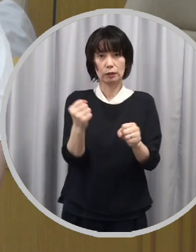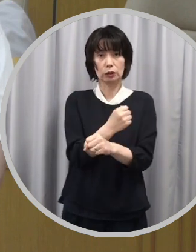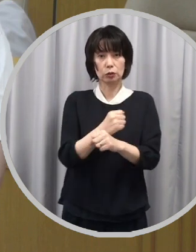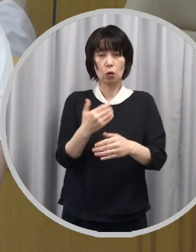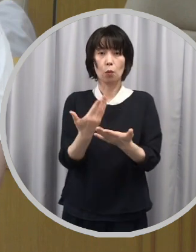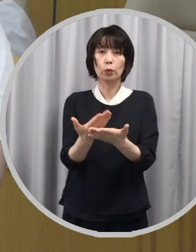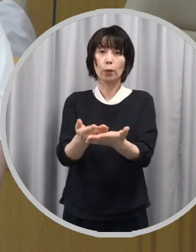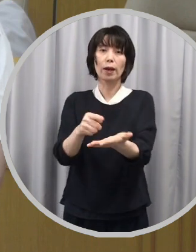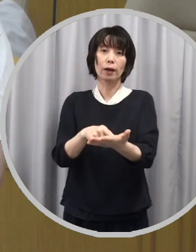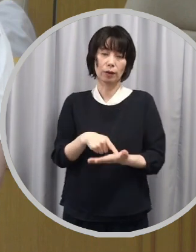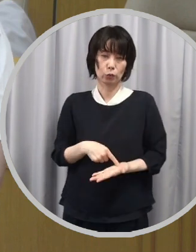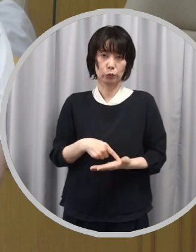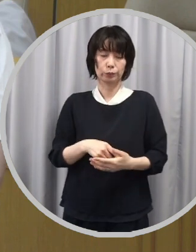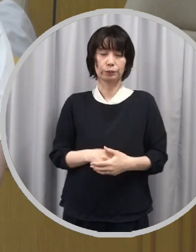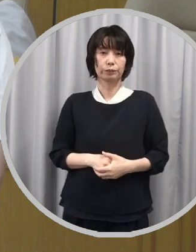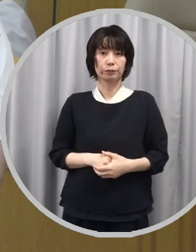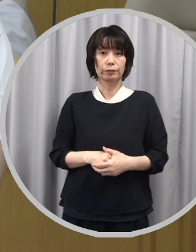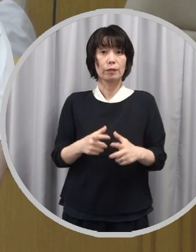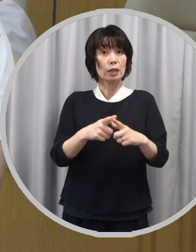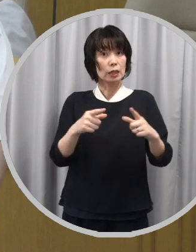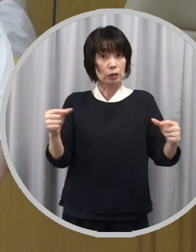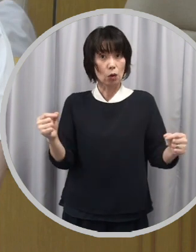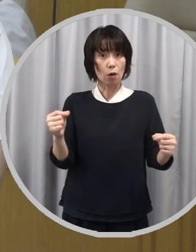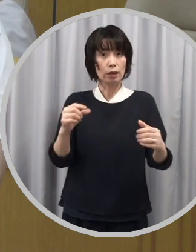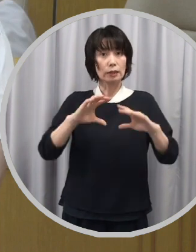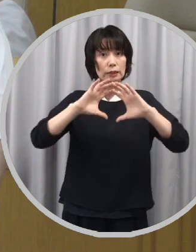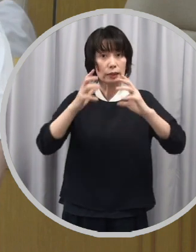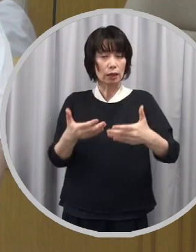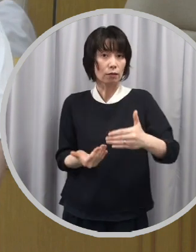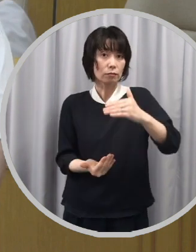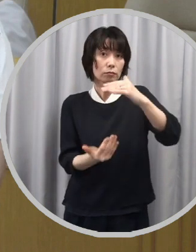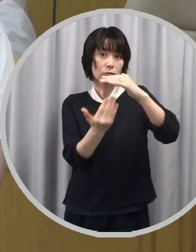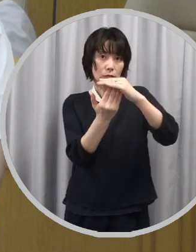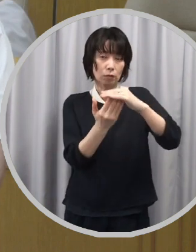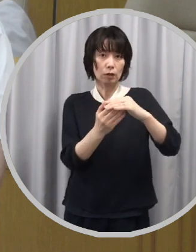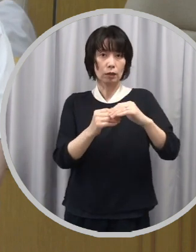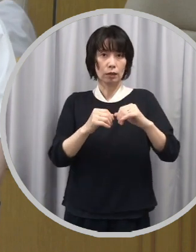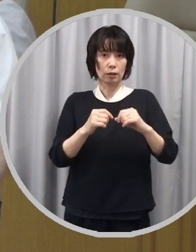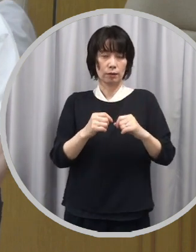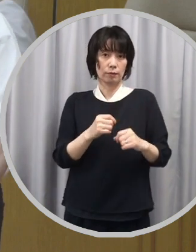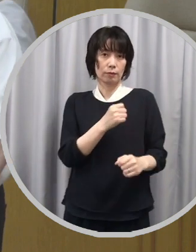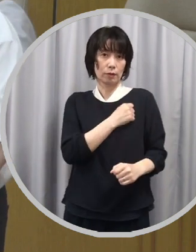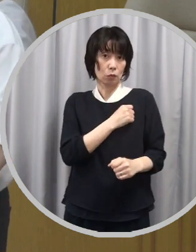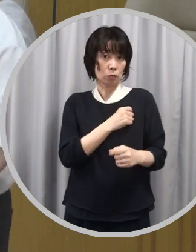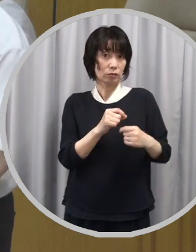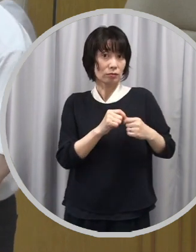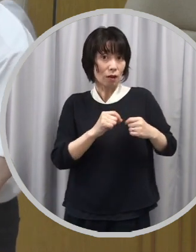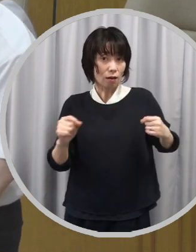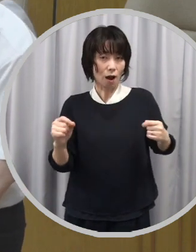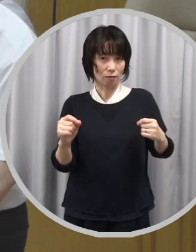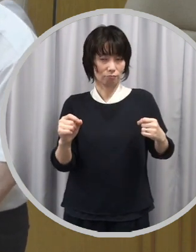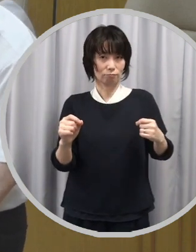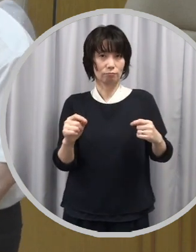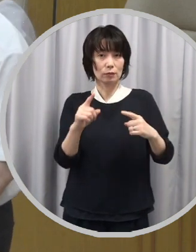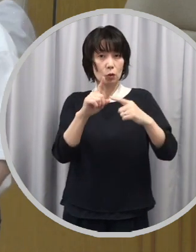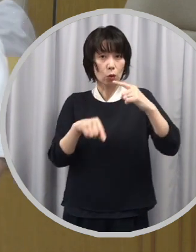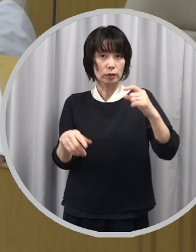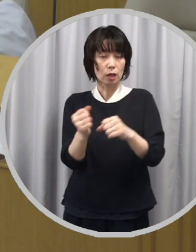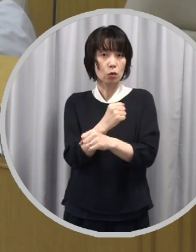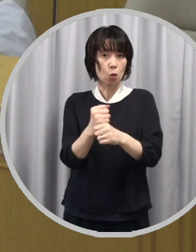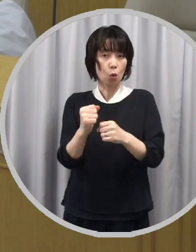ております。日本は世界トップレベルの長寿国であり、厚生労働省によ